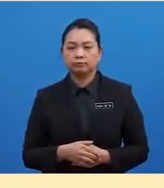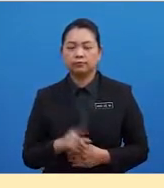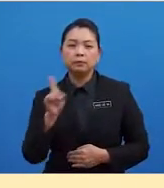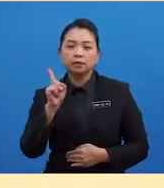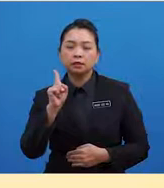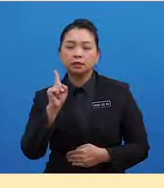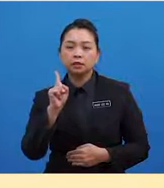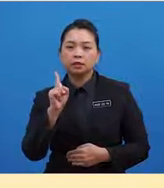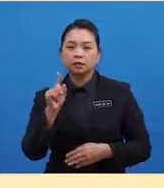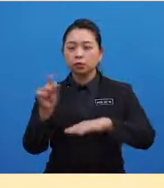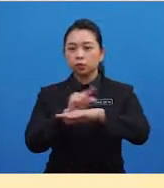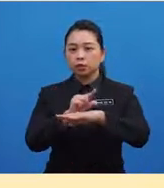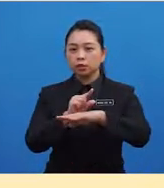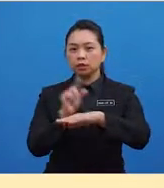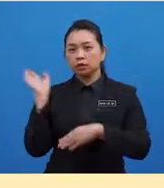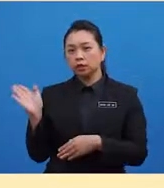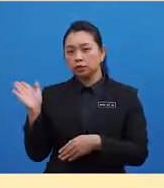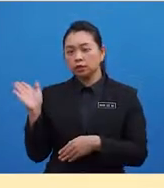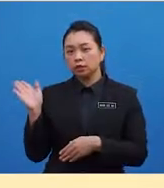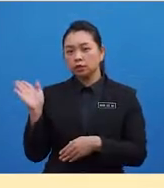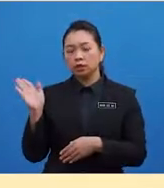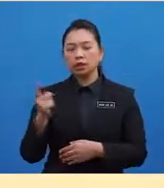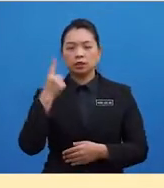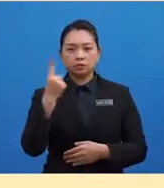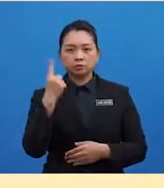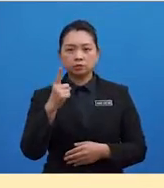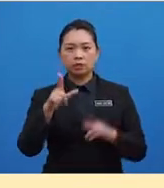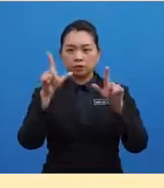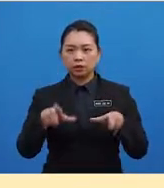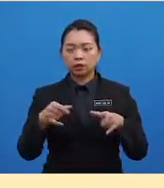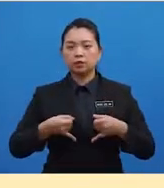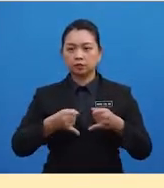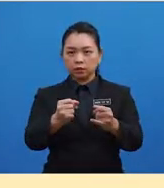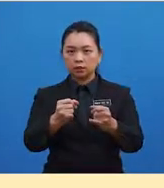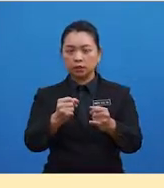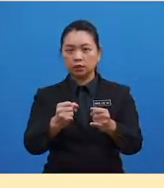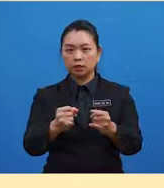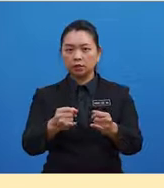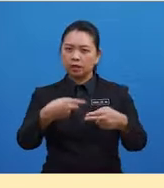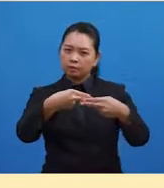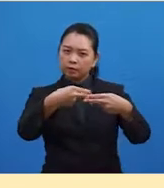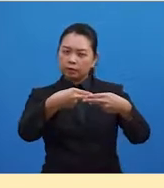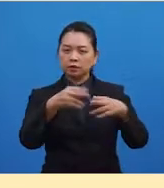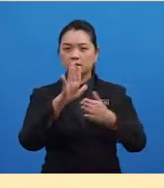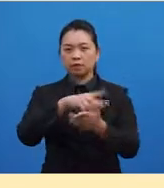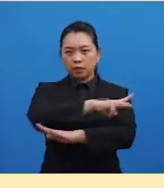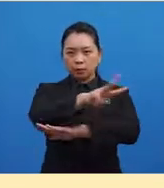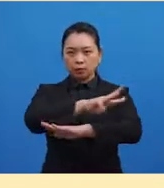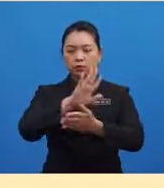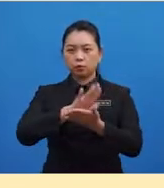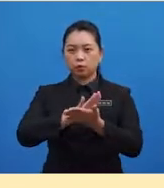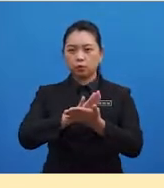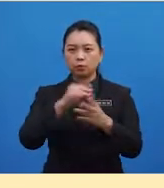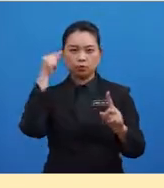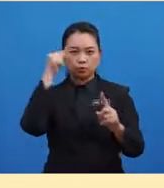digunakan? Papan ini biasanya terletak di jalan raya berhampiran dengan kawasan sekolah. Ia